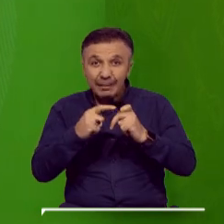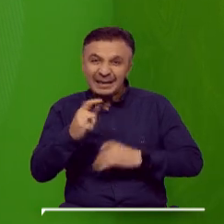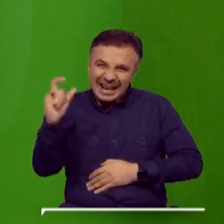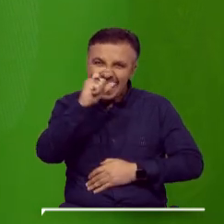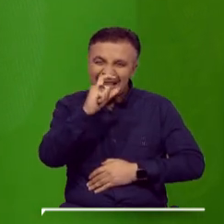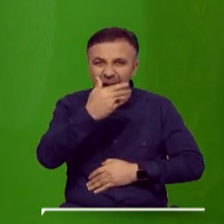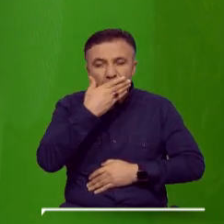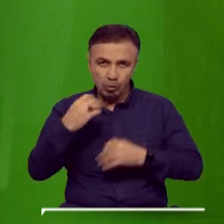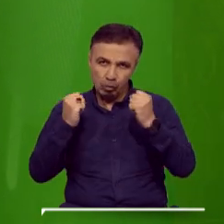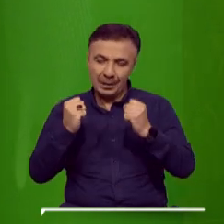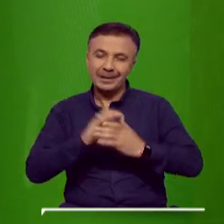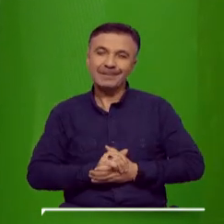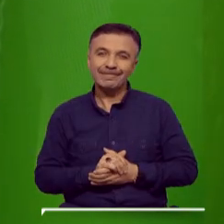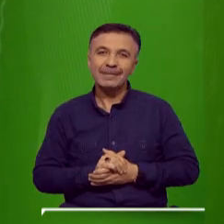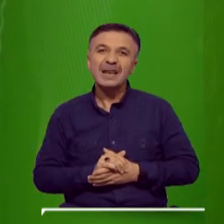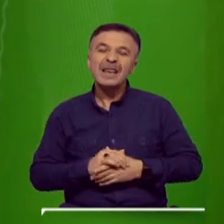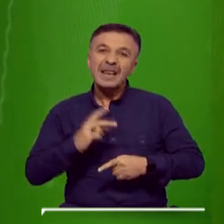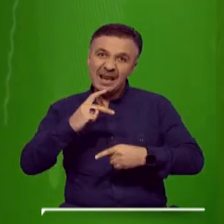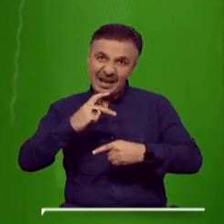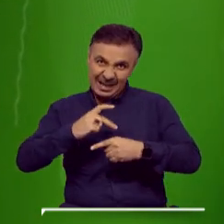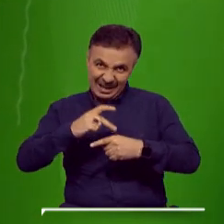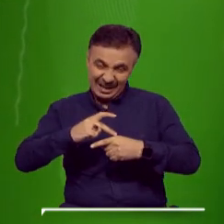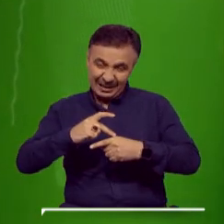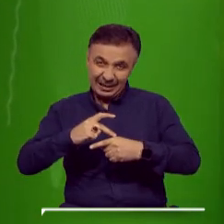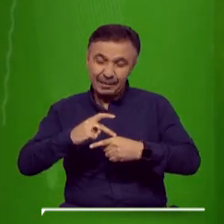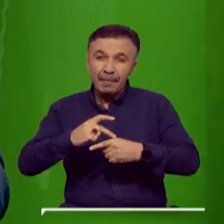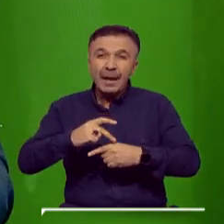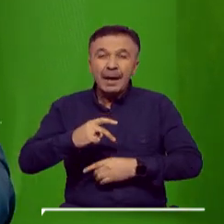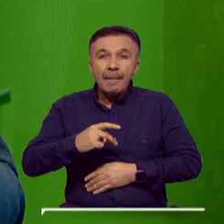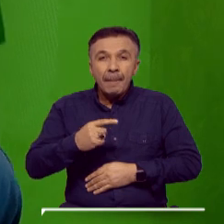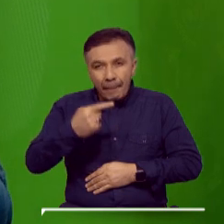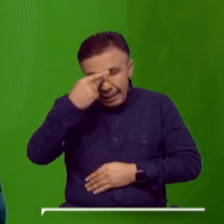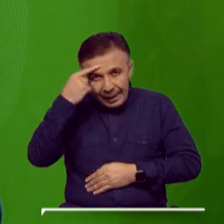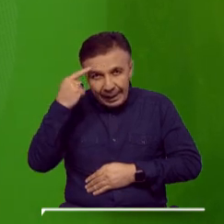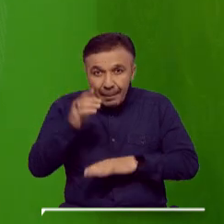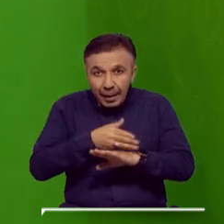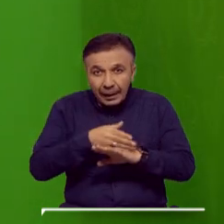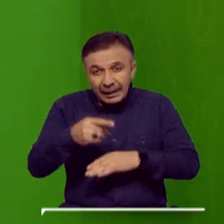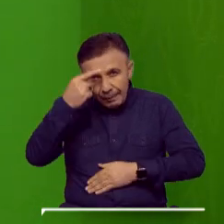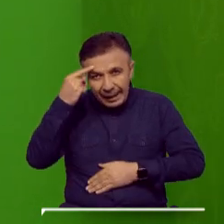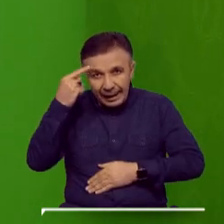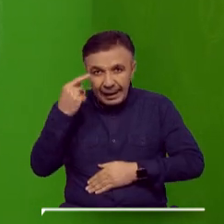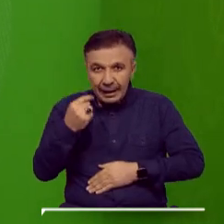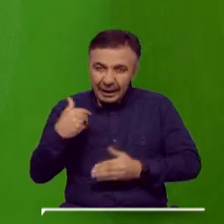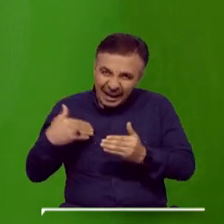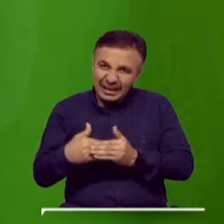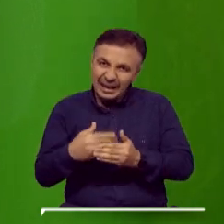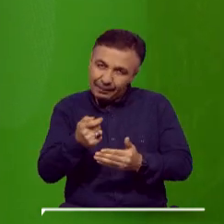tutarız. Zekatı belli mallardan belli miktarlarda veririz.